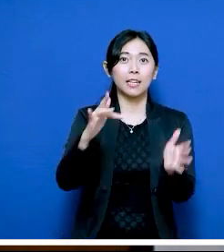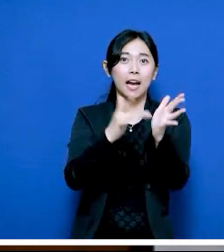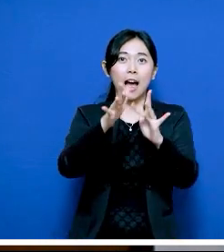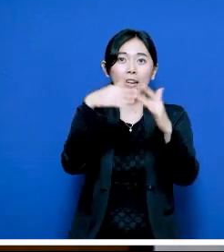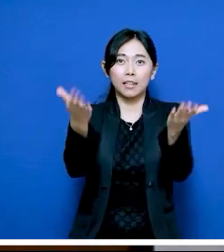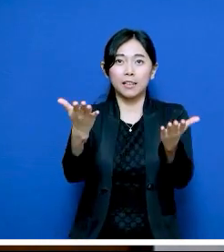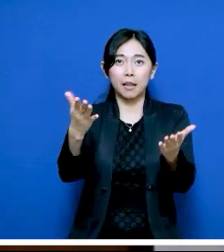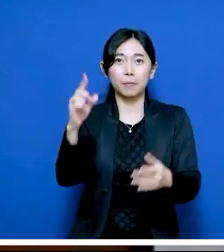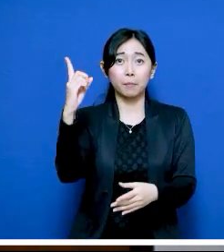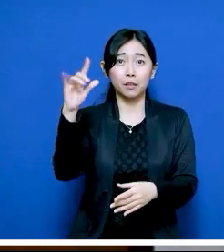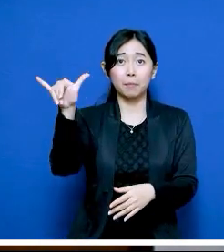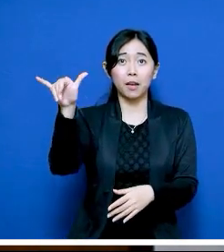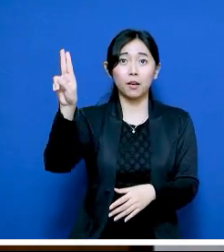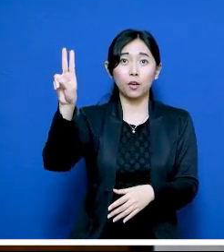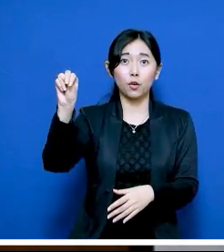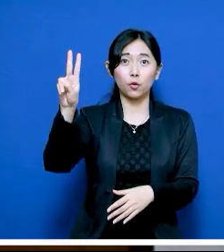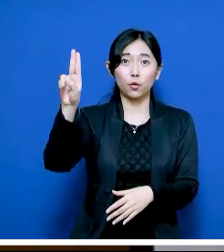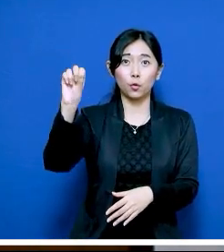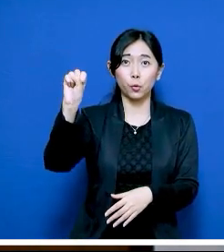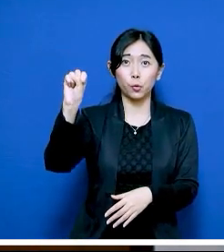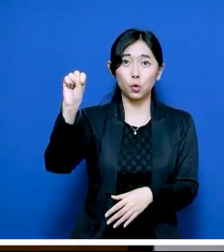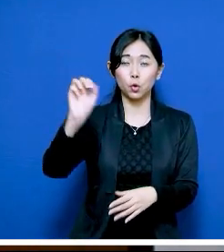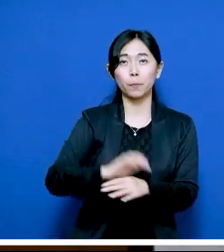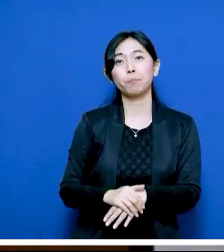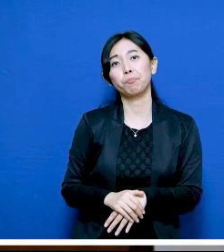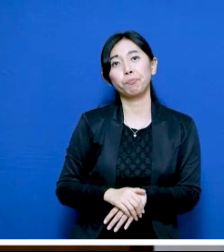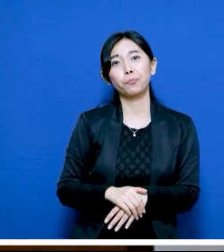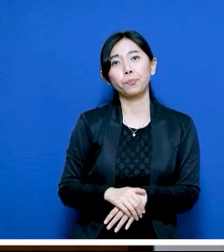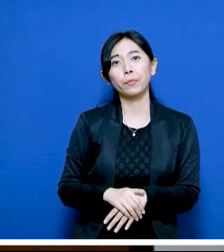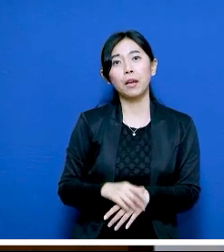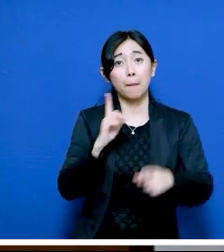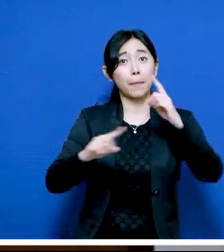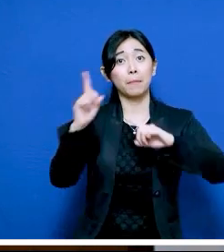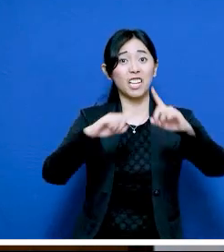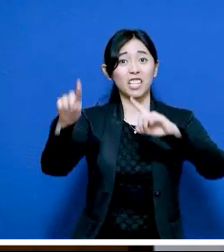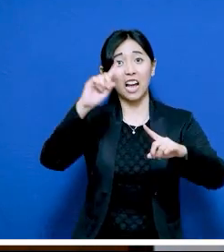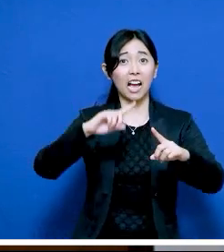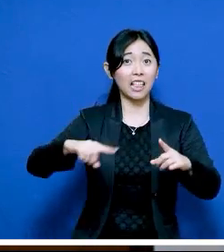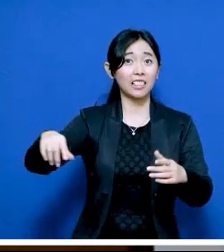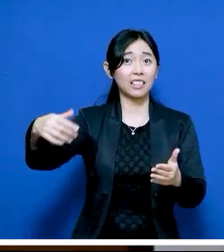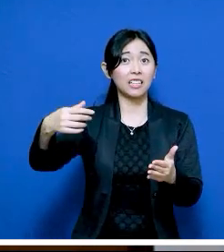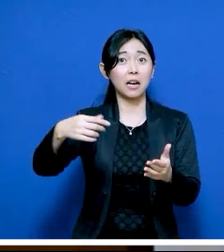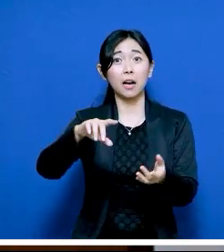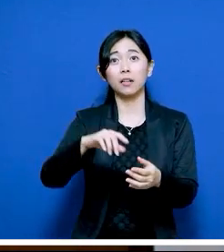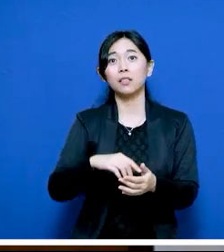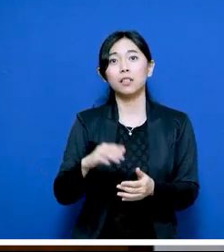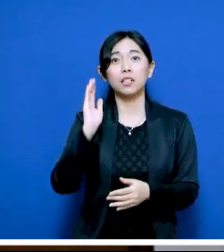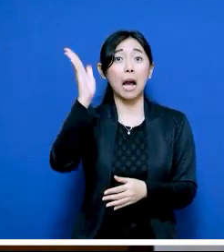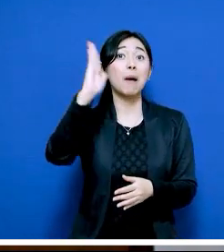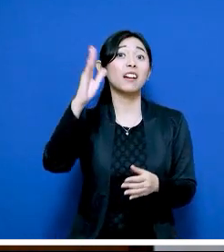pertama, kitab Yunus, bagaimana saat Yunus memberitakan